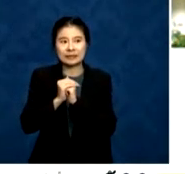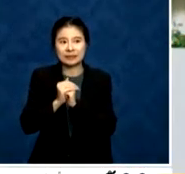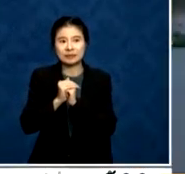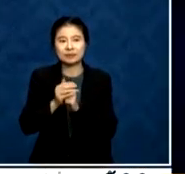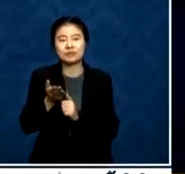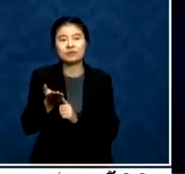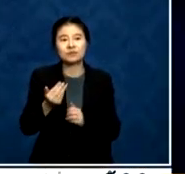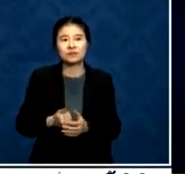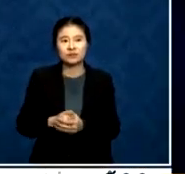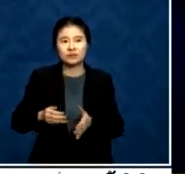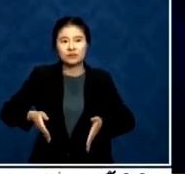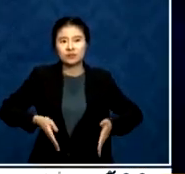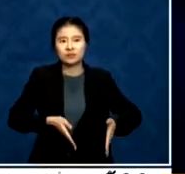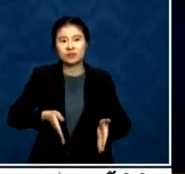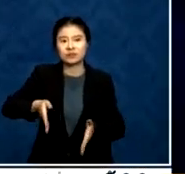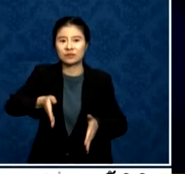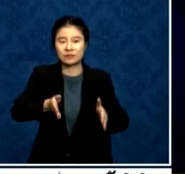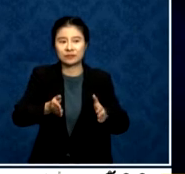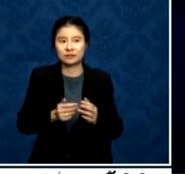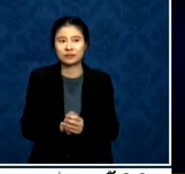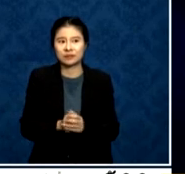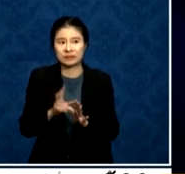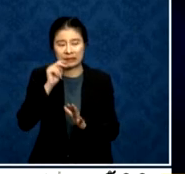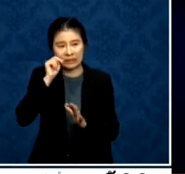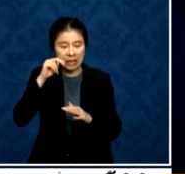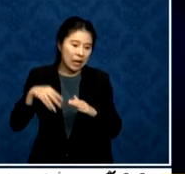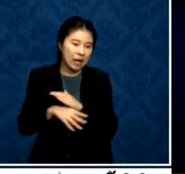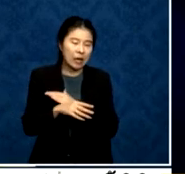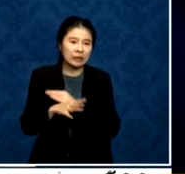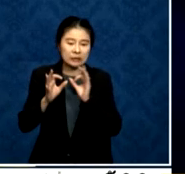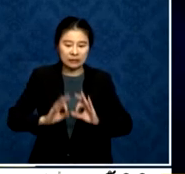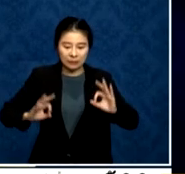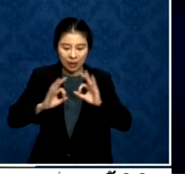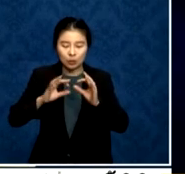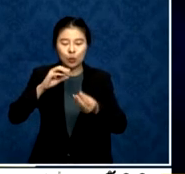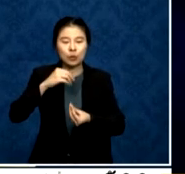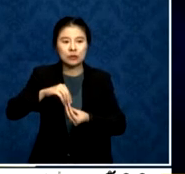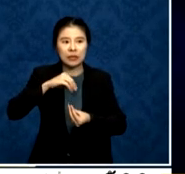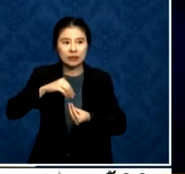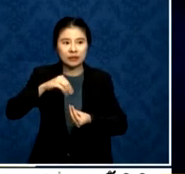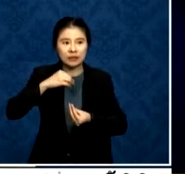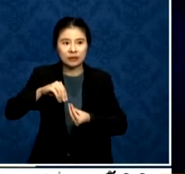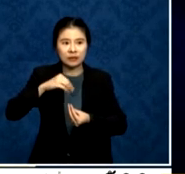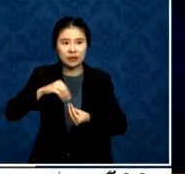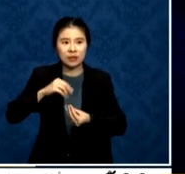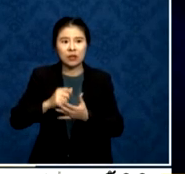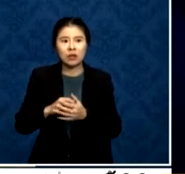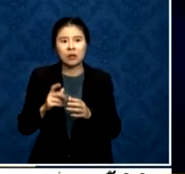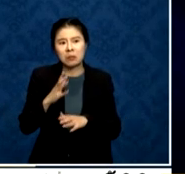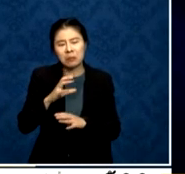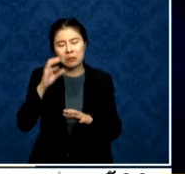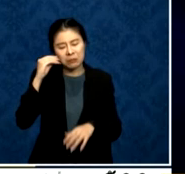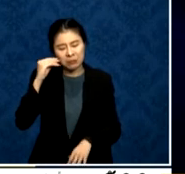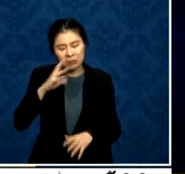ับ แน้ใส่หกที่เห่าเลยง พี่น้ชตกประดูลิ และจวาชาชังเศรานะครับตามภาพทเห็นเต็ไปดวยปัตบชวา ท